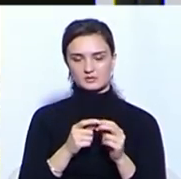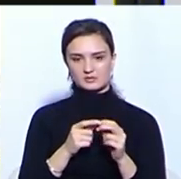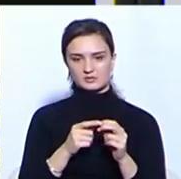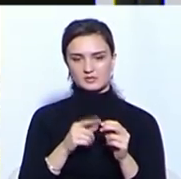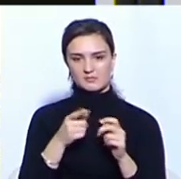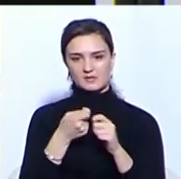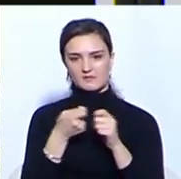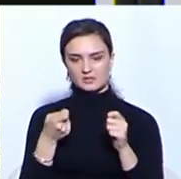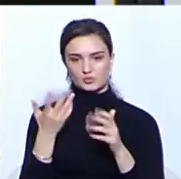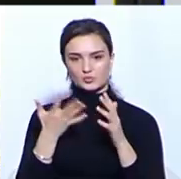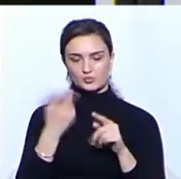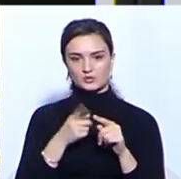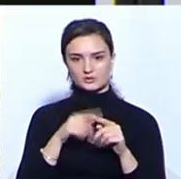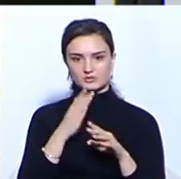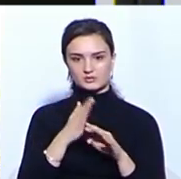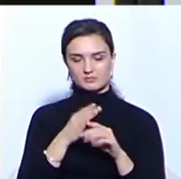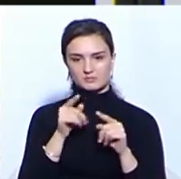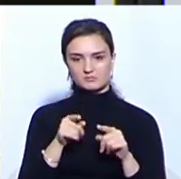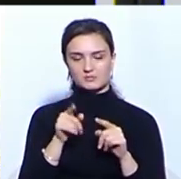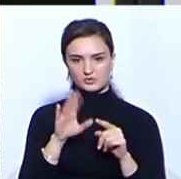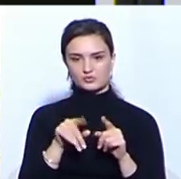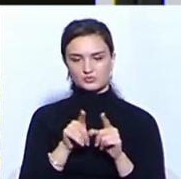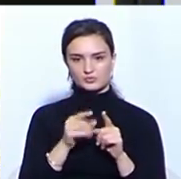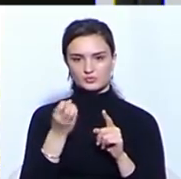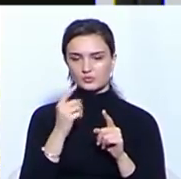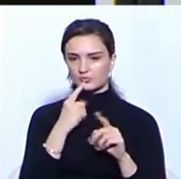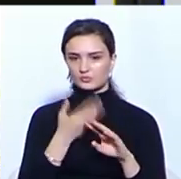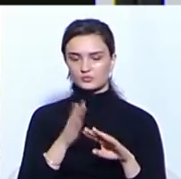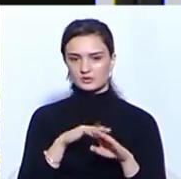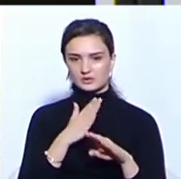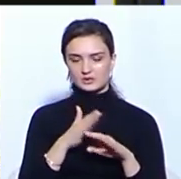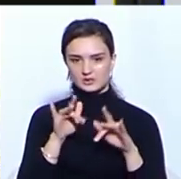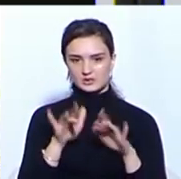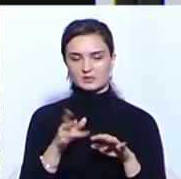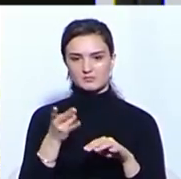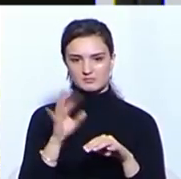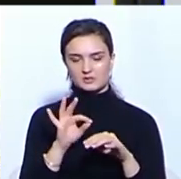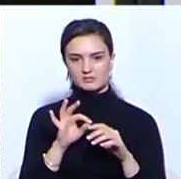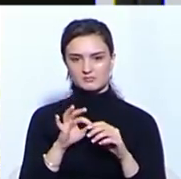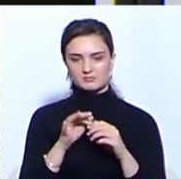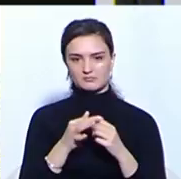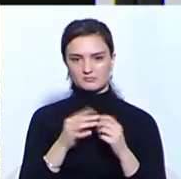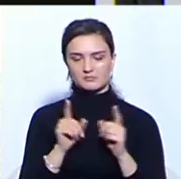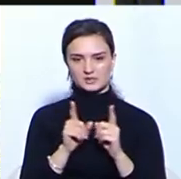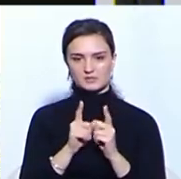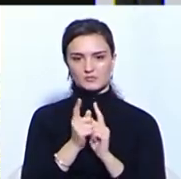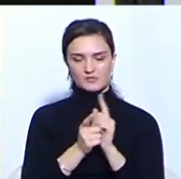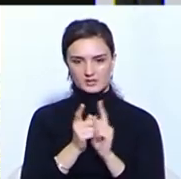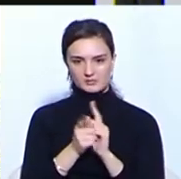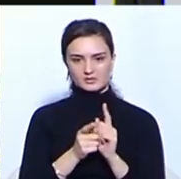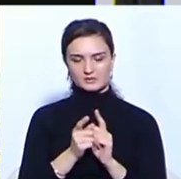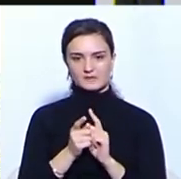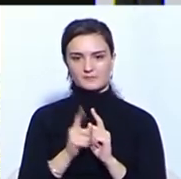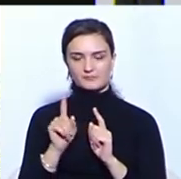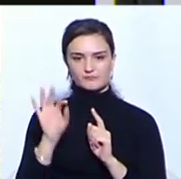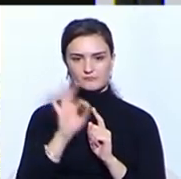ამ კვანძით. თუ გამოწვეული არის ამითი, მაშინ ცოტა უფრო რთულად არის საქმე, თუმცა მაინც მოგვარებადია.